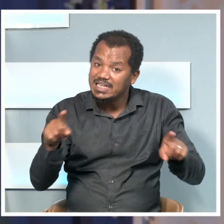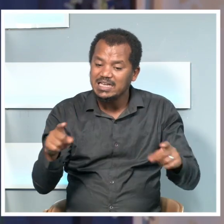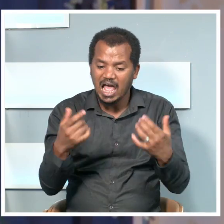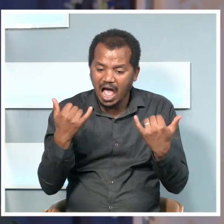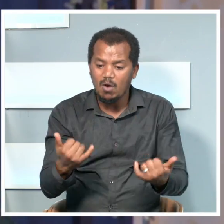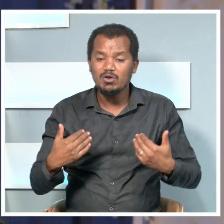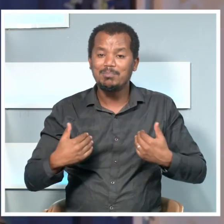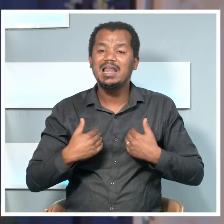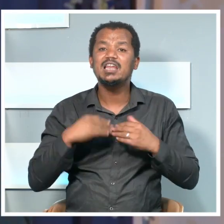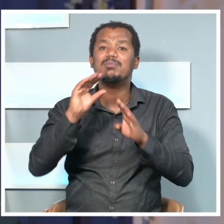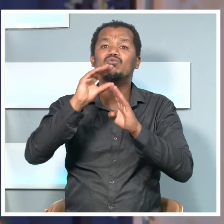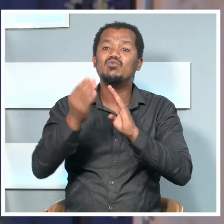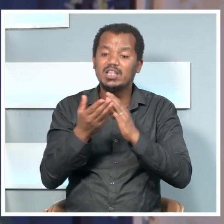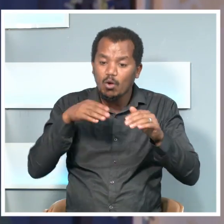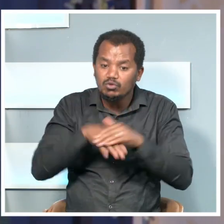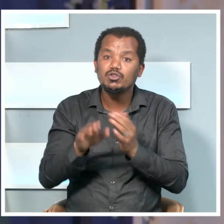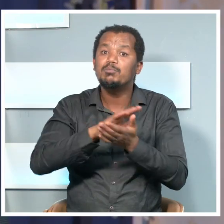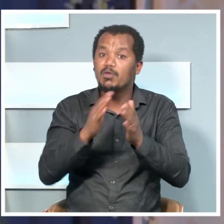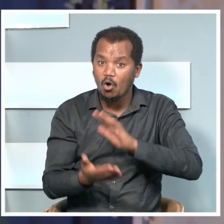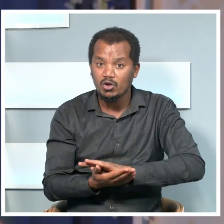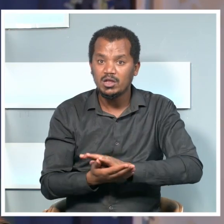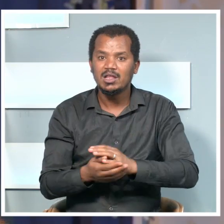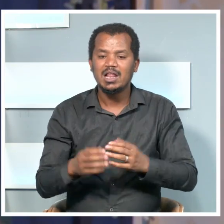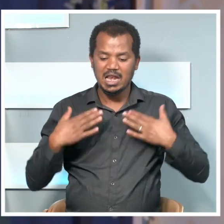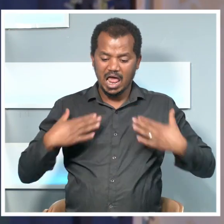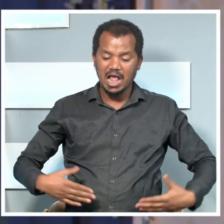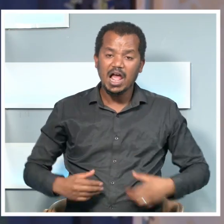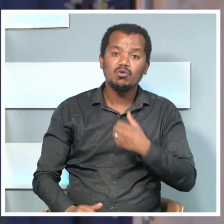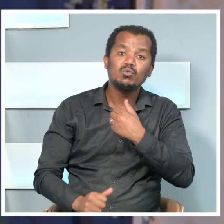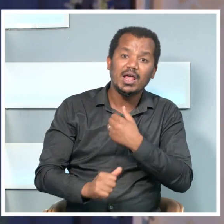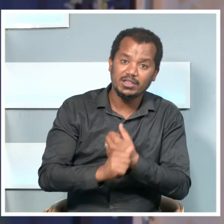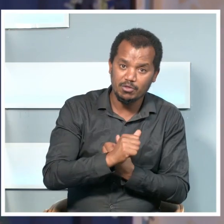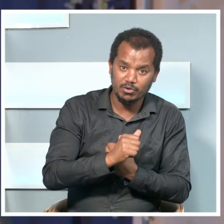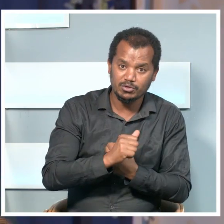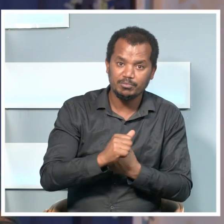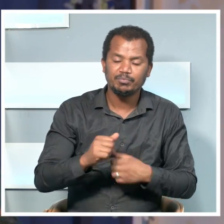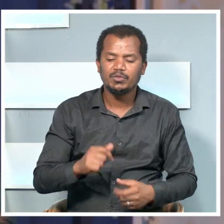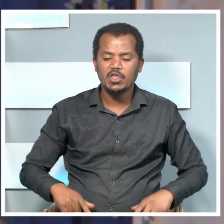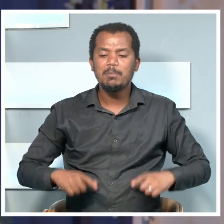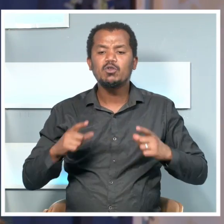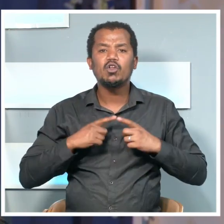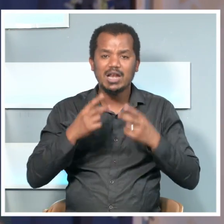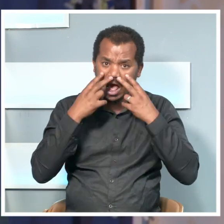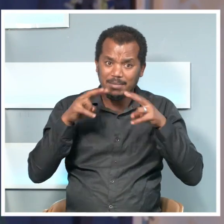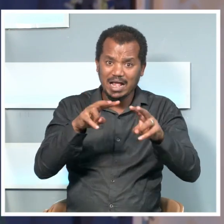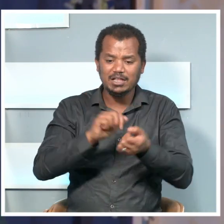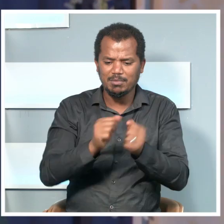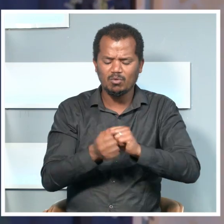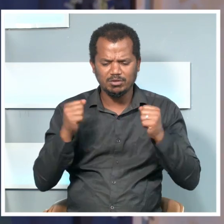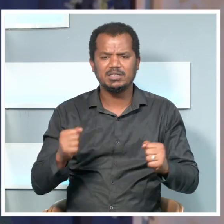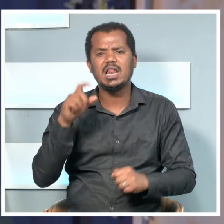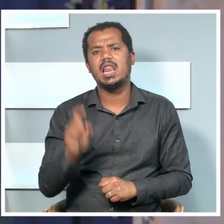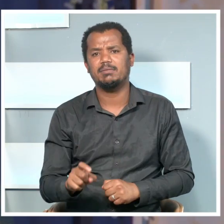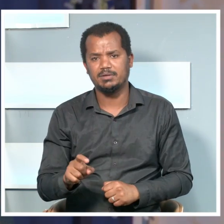አሁን ባለንበትም ሁኔታ ውስጥ ቢሆን ለአካል ጉዳተኞች የሚኖረንን አመለካከት መለወጥ መቻል